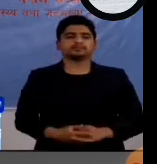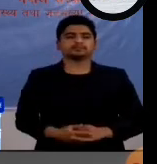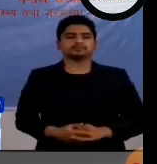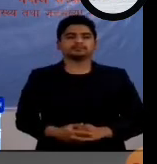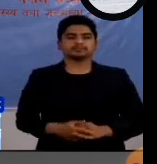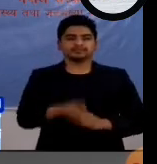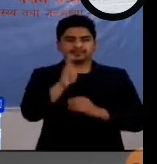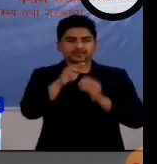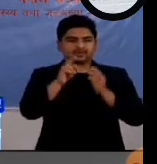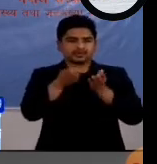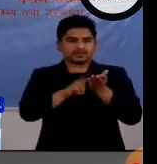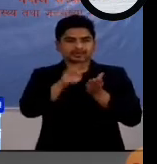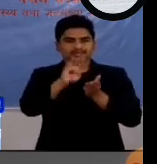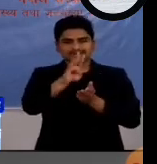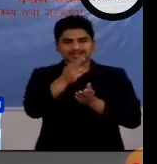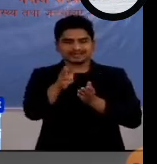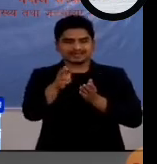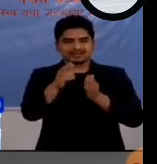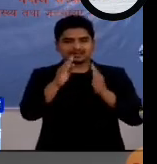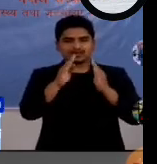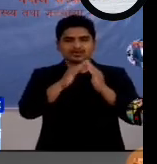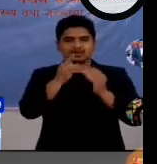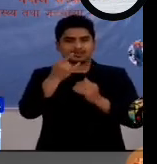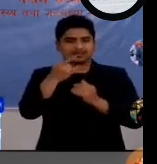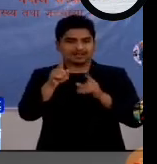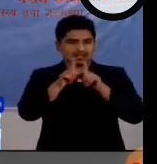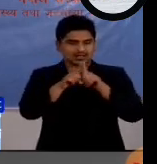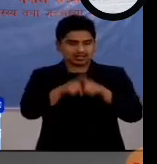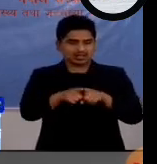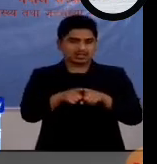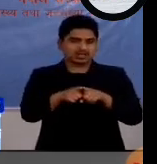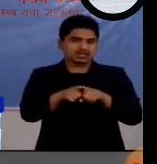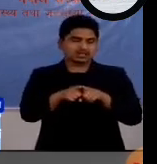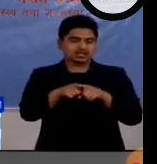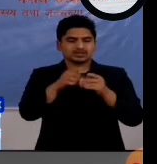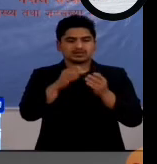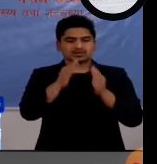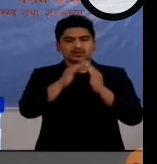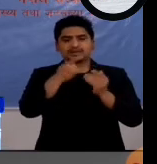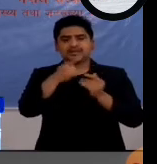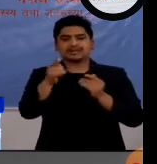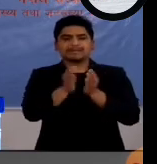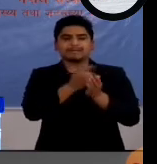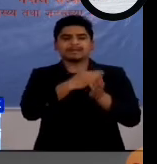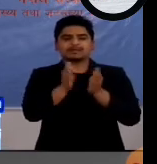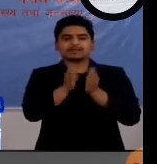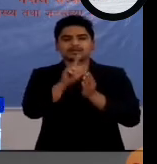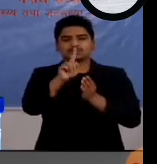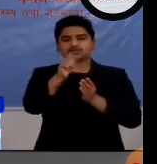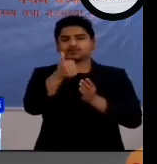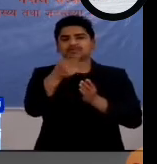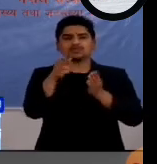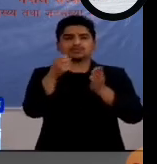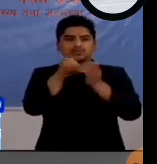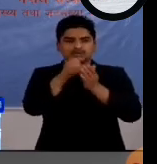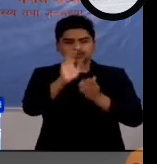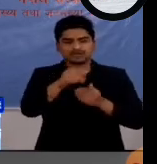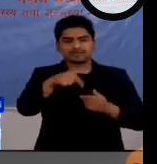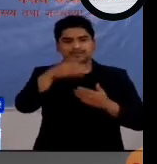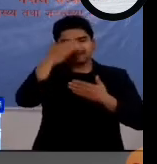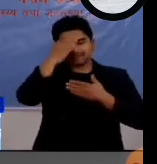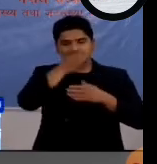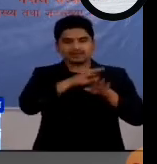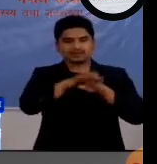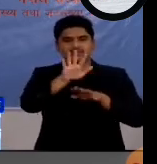हुनुभएको छ। यसरी थप 4 जनाको डिस्चार्ज सहित डिस्चार्ज हुनेको संख्या 16 पुगेको छ। हाल